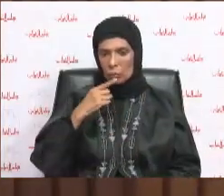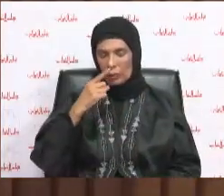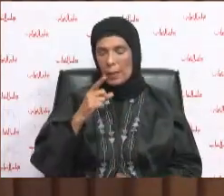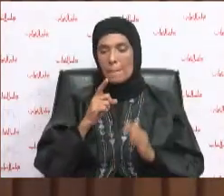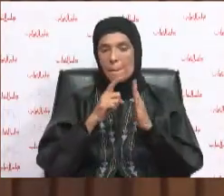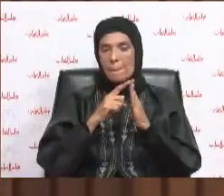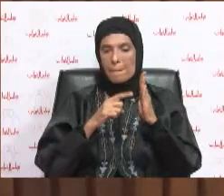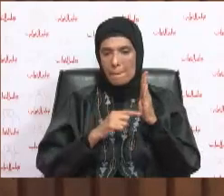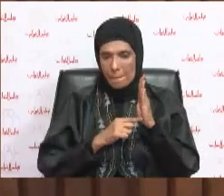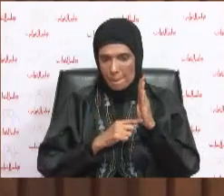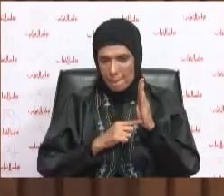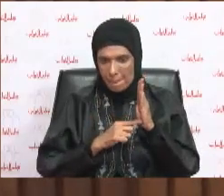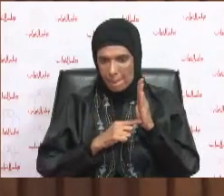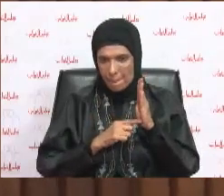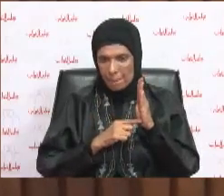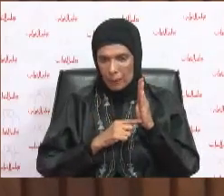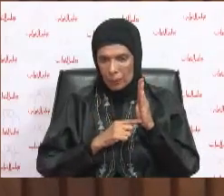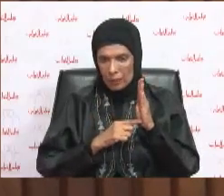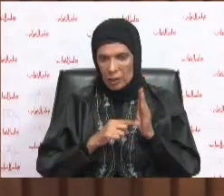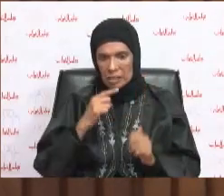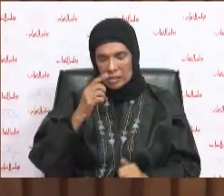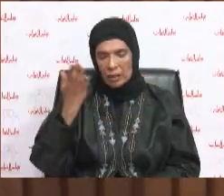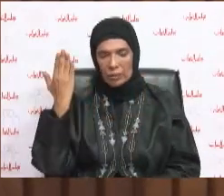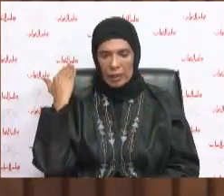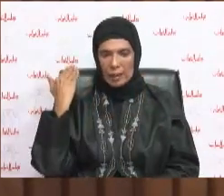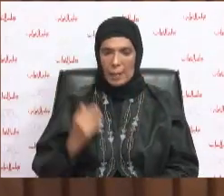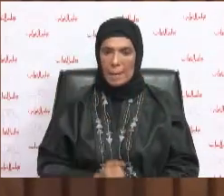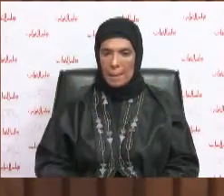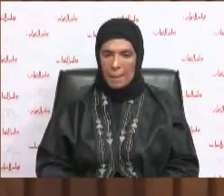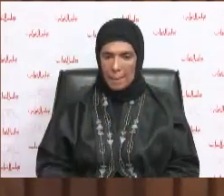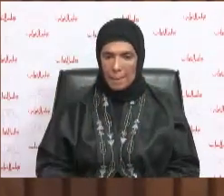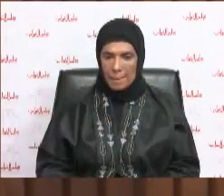القانون من القوانين المرحله من الفصول السابقه. احنا